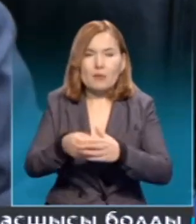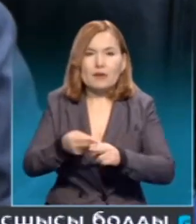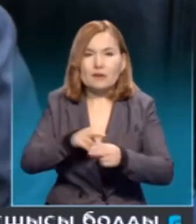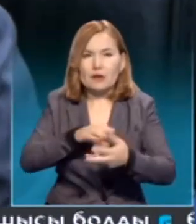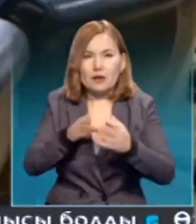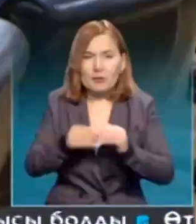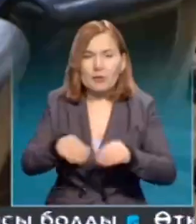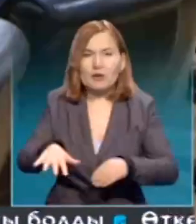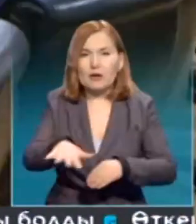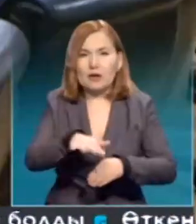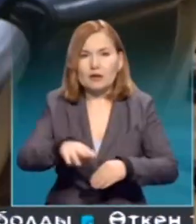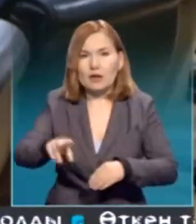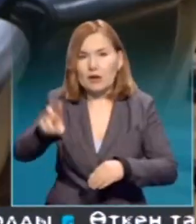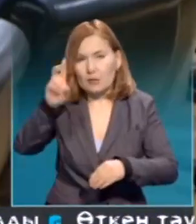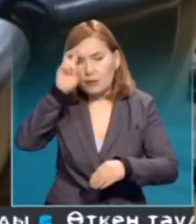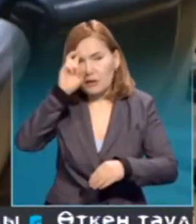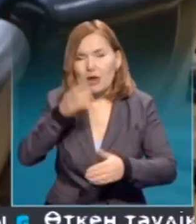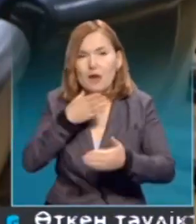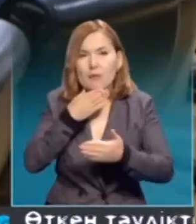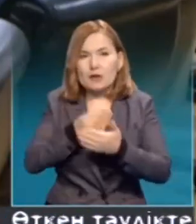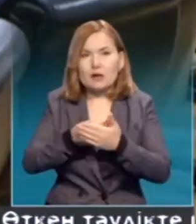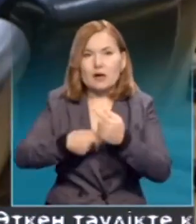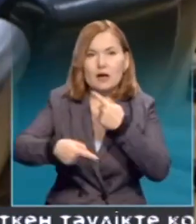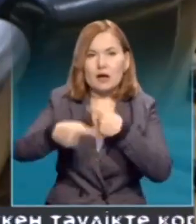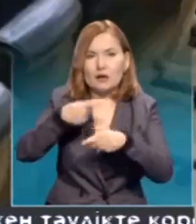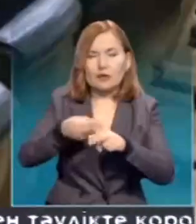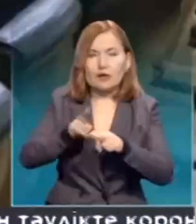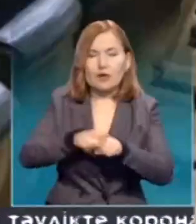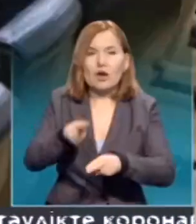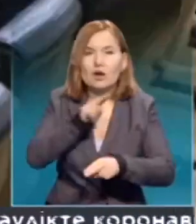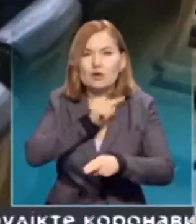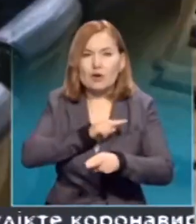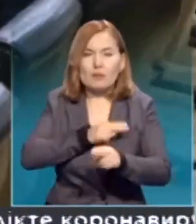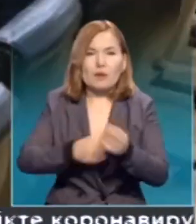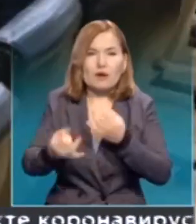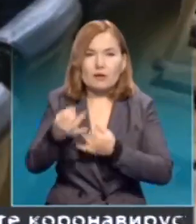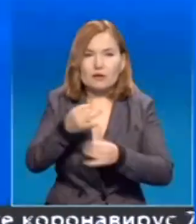инфрақұрылымдық объектілерін мемлекет меншігіне қайтару жөніндегі жұмыстың барысын қарады.